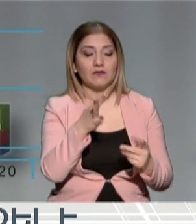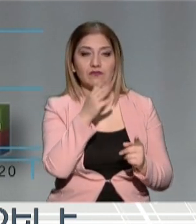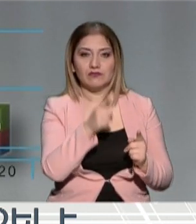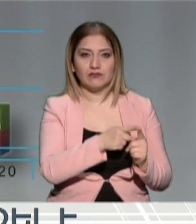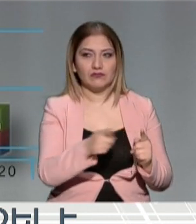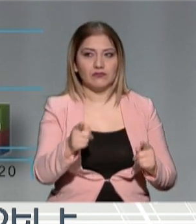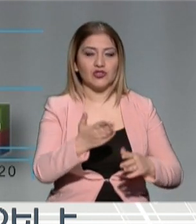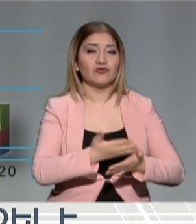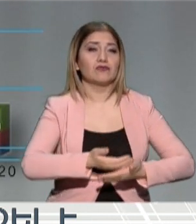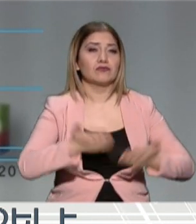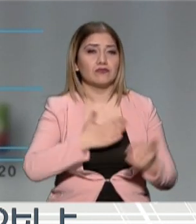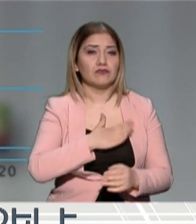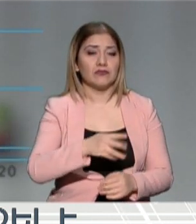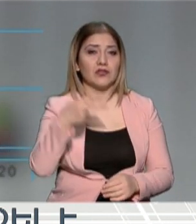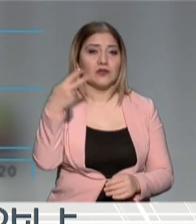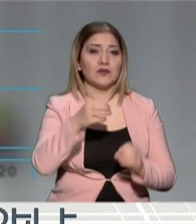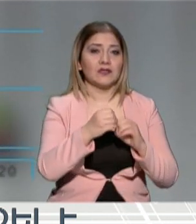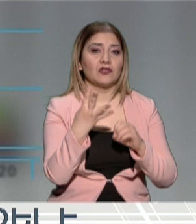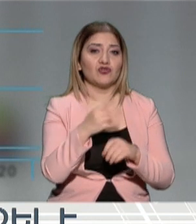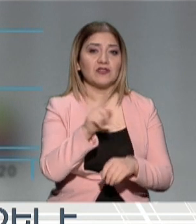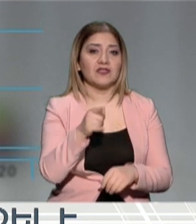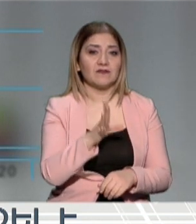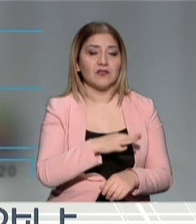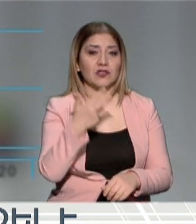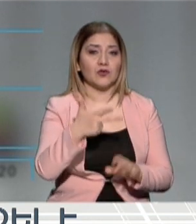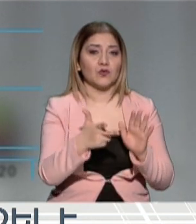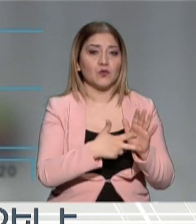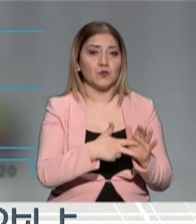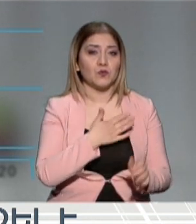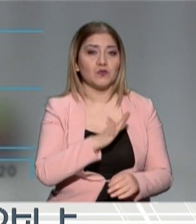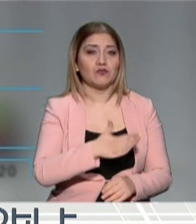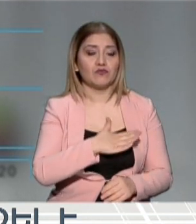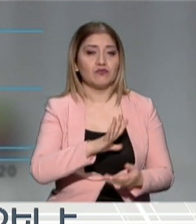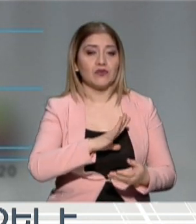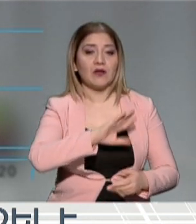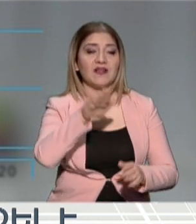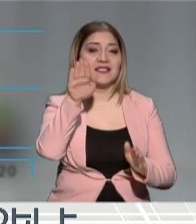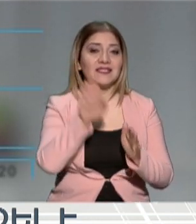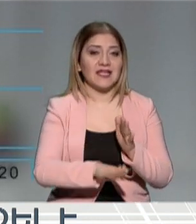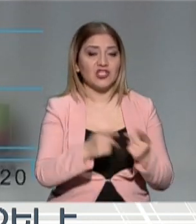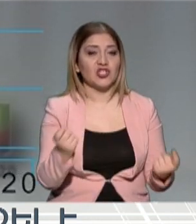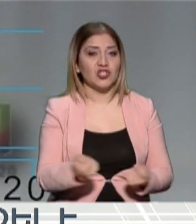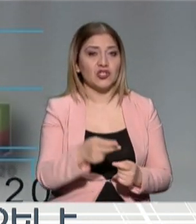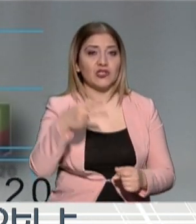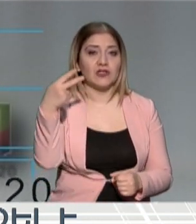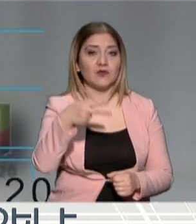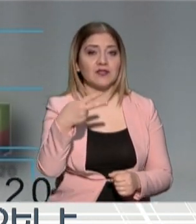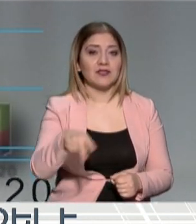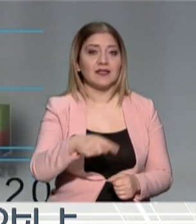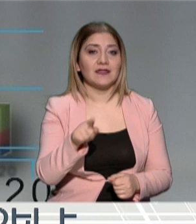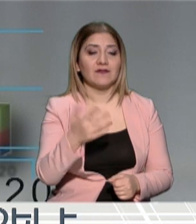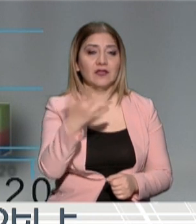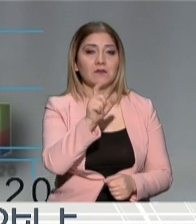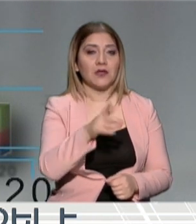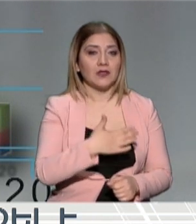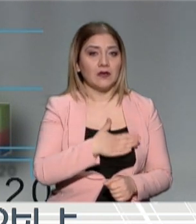ընթացքում ամենաբարձր ցուցանիշը 2014-ին էր՝ 38 դեպքով, իսկ ահա ամենացածրը գրանցվեց 2020-ին՝ 5